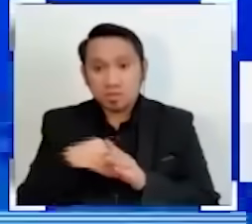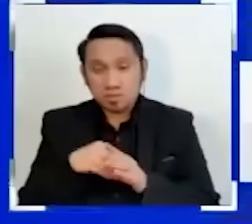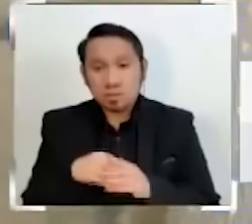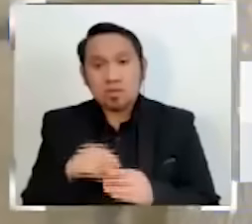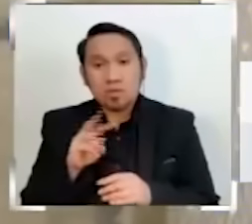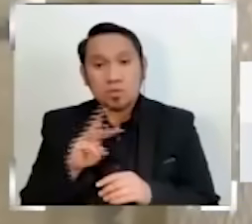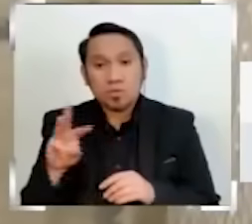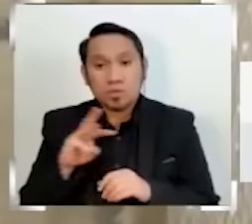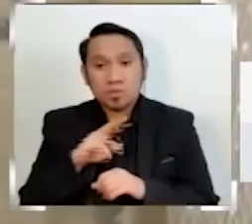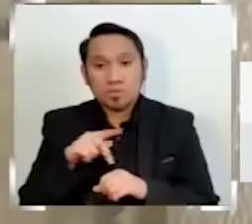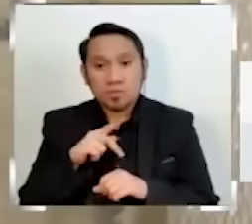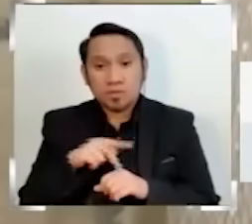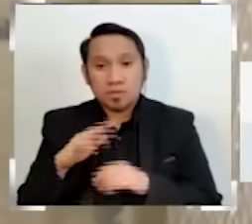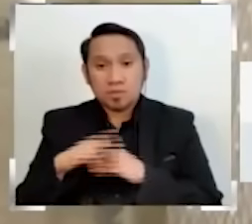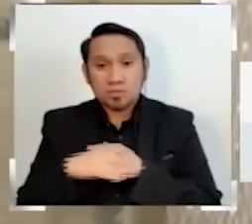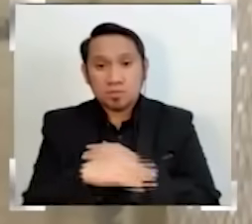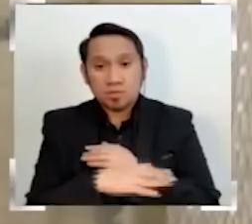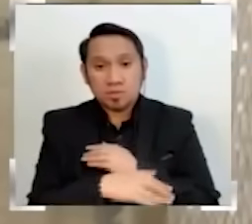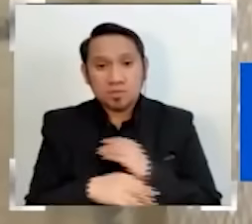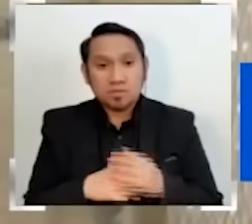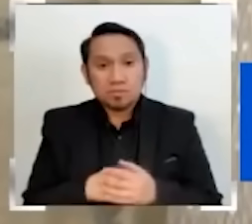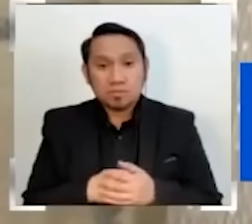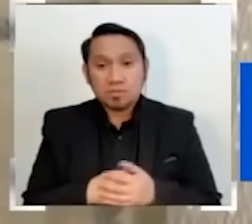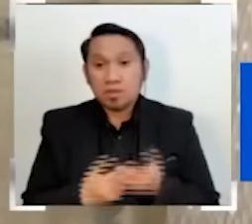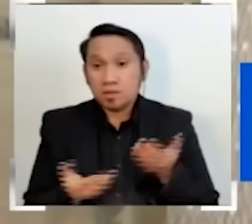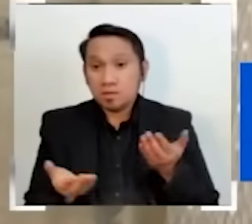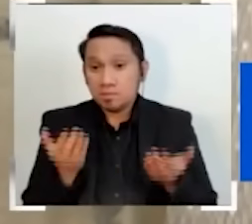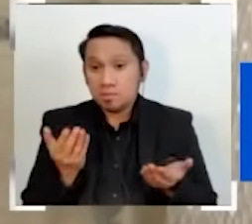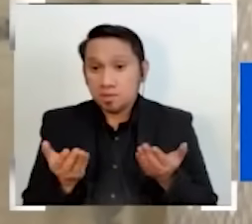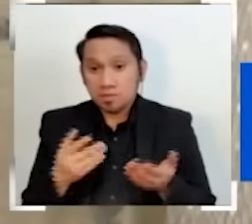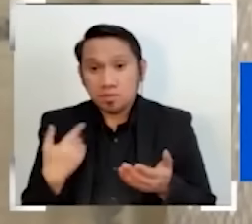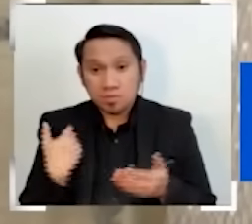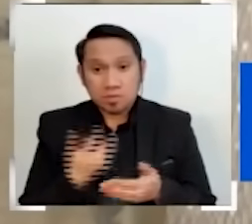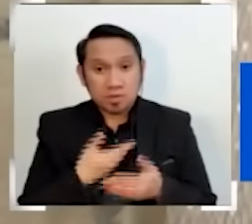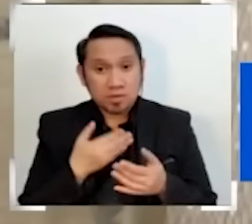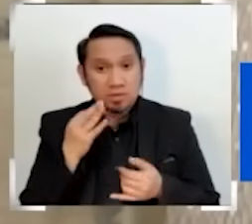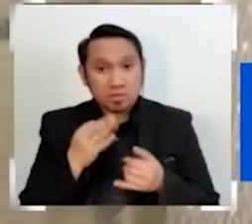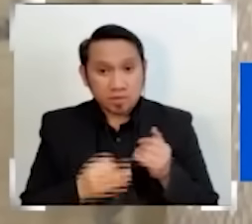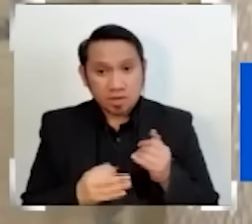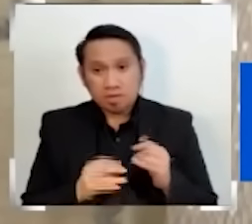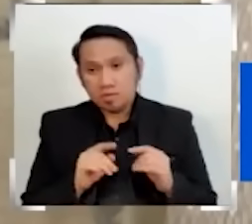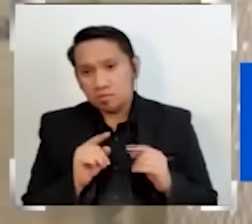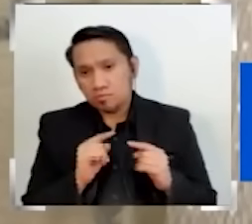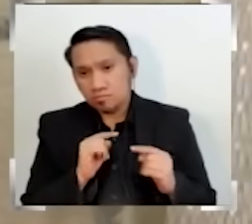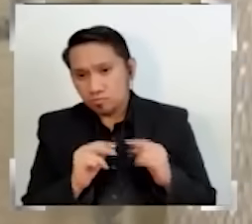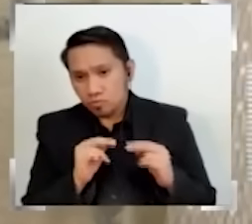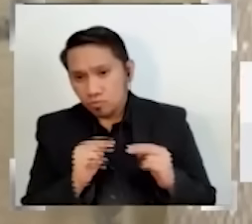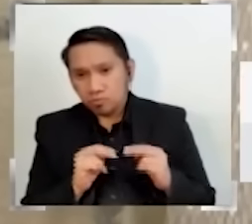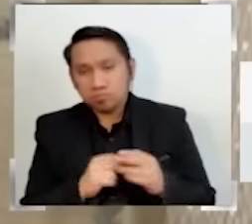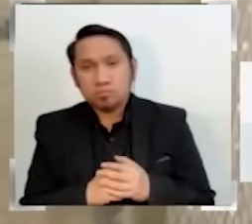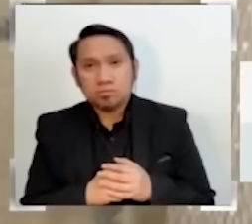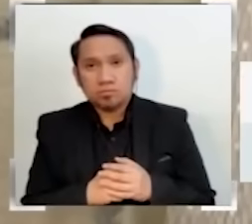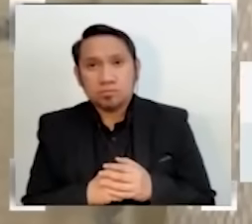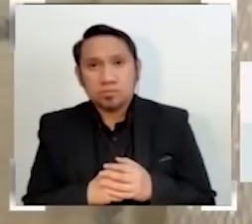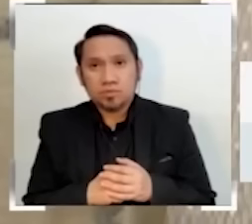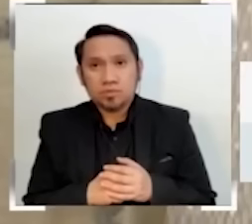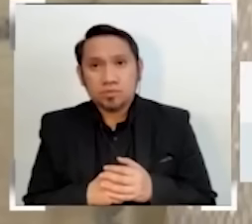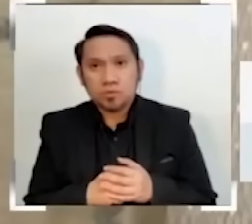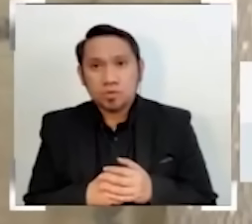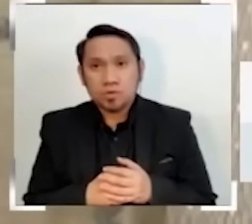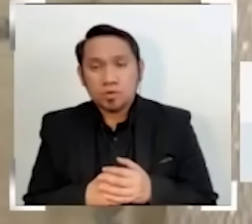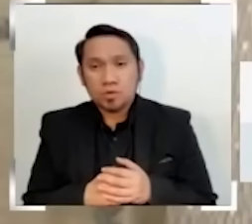Sea. Maybe if we finalize the negotiations of VFA, that will also